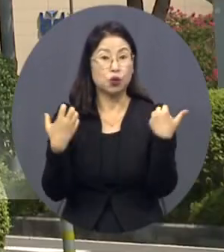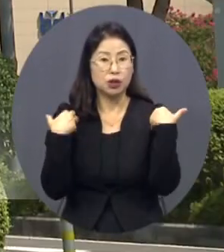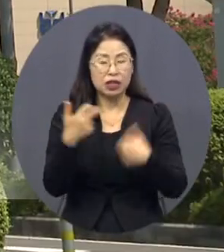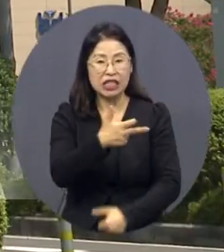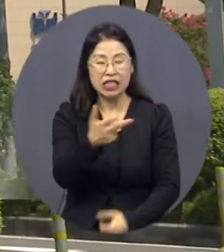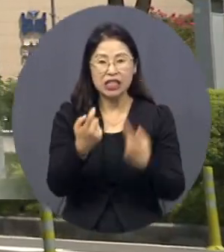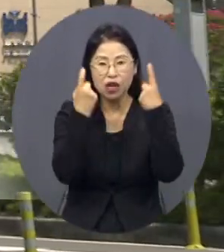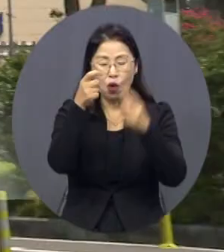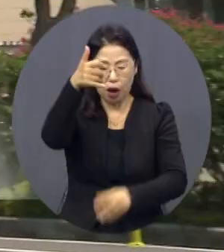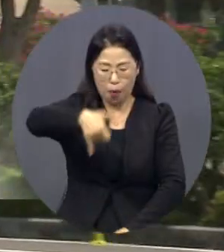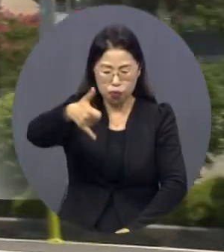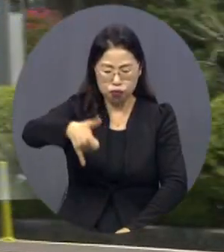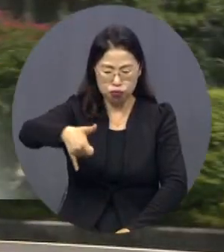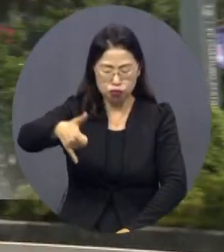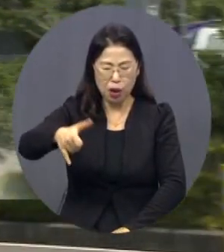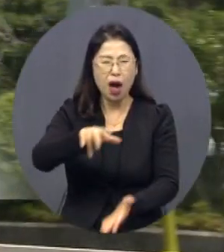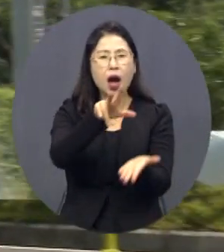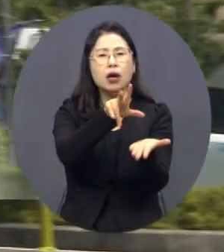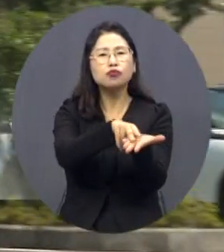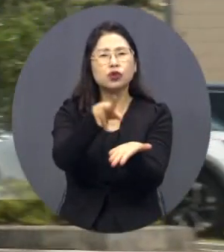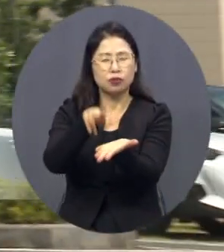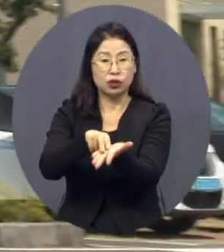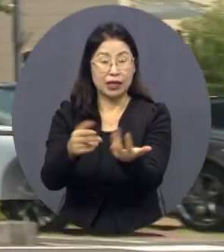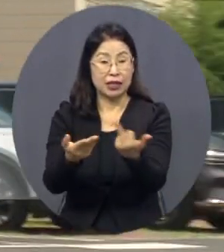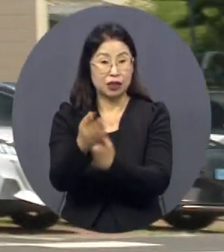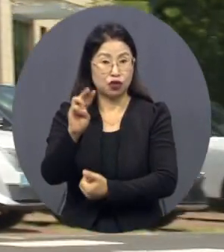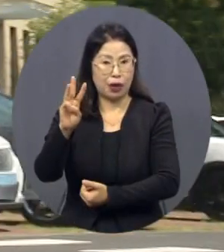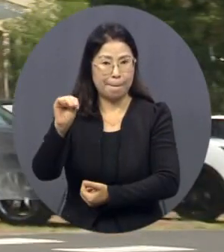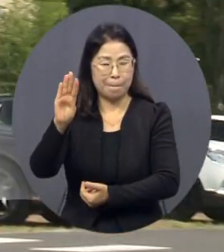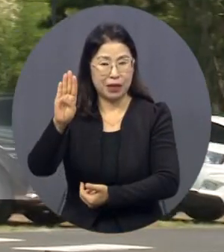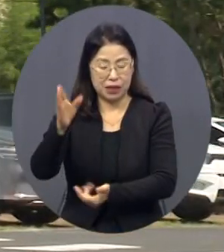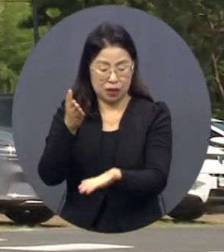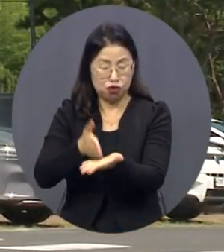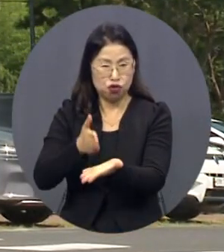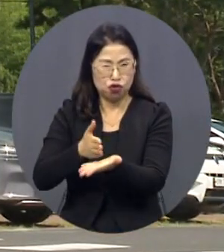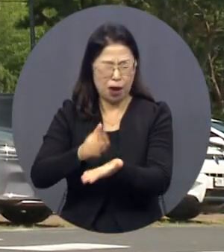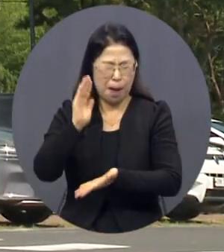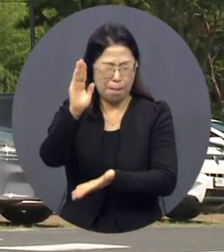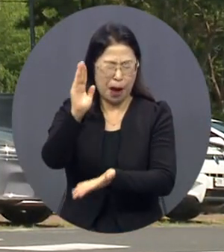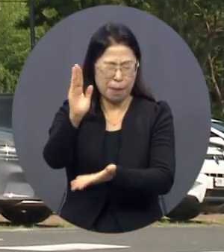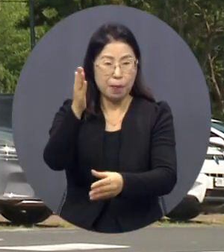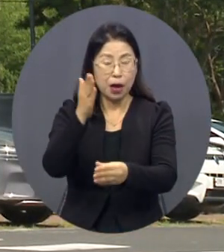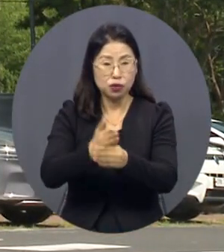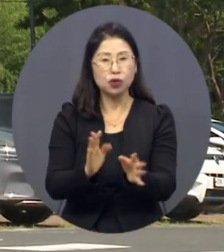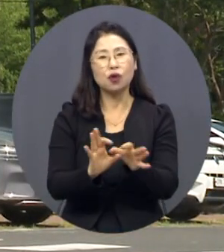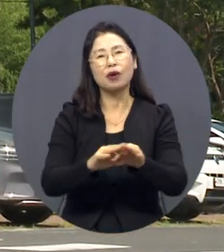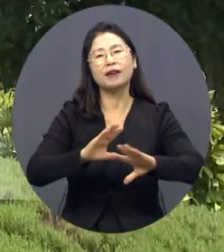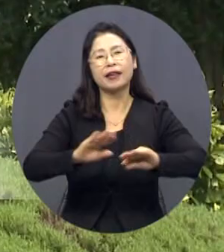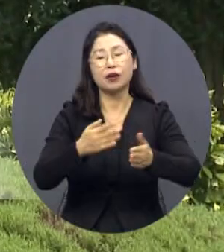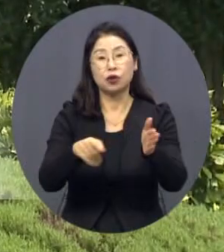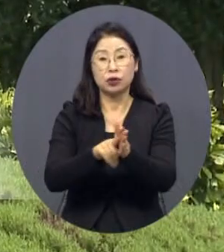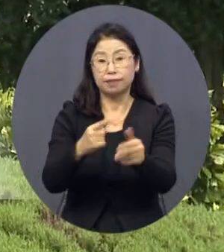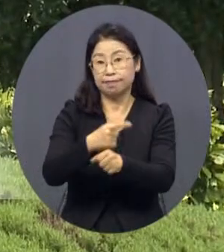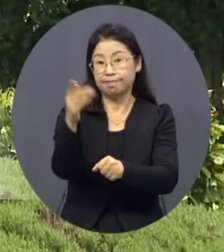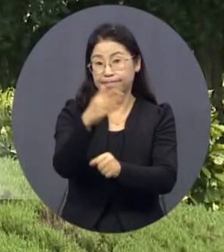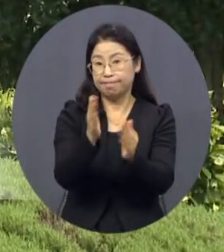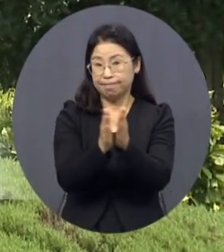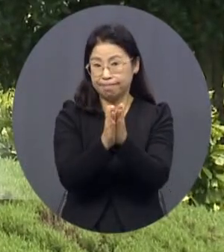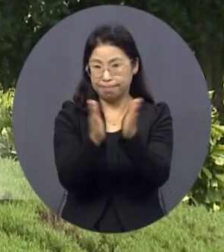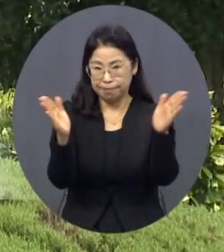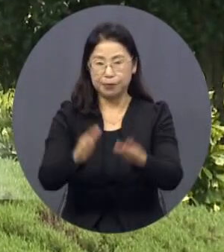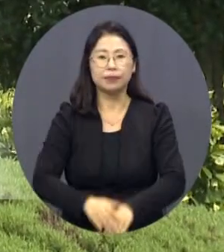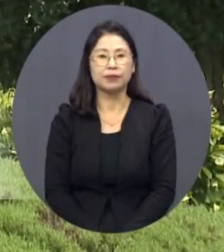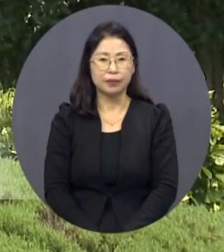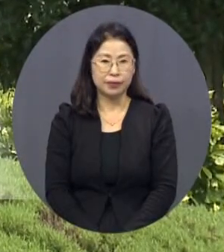대규모 관광개발 사업의 문제를 지적한 제주 MBC 연속 보도 이후 관련 대책을 마련하고 내년부터 시행한다고